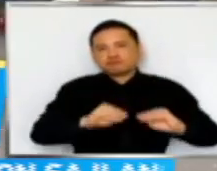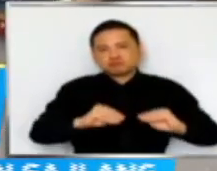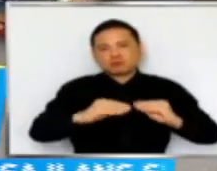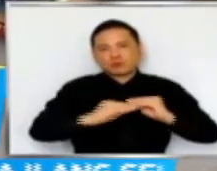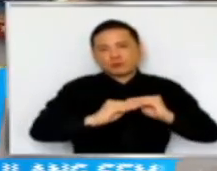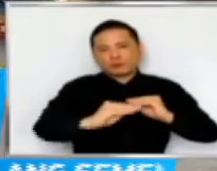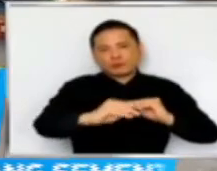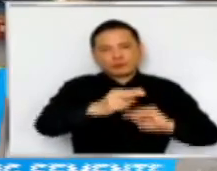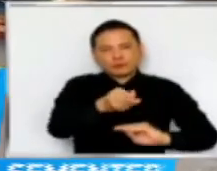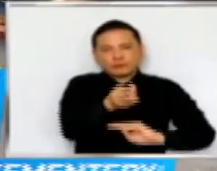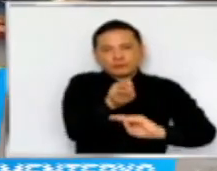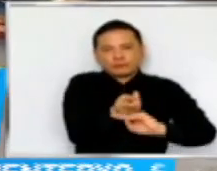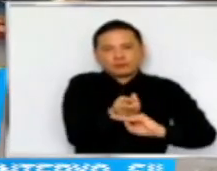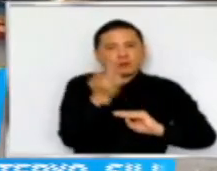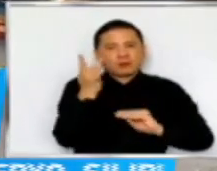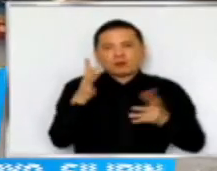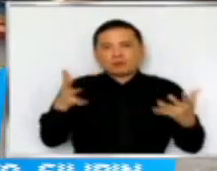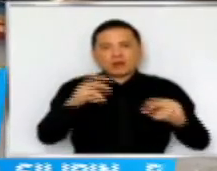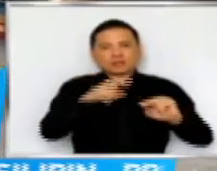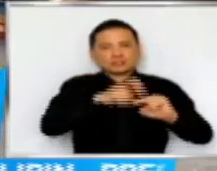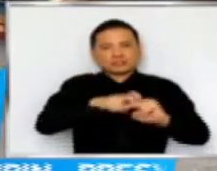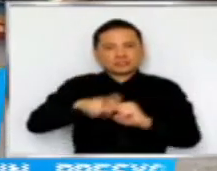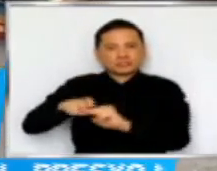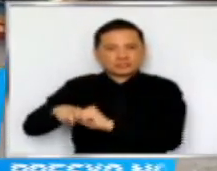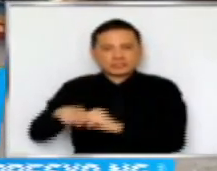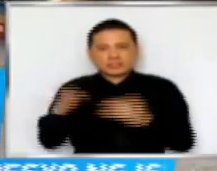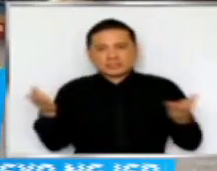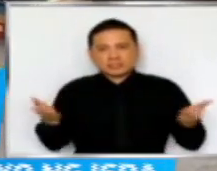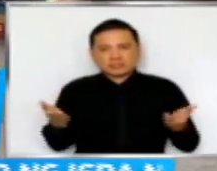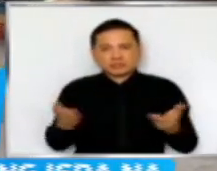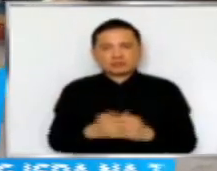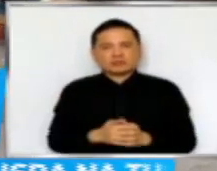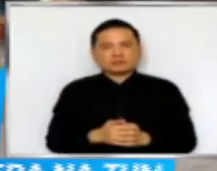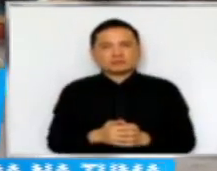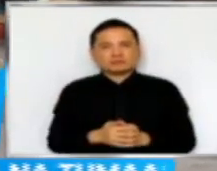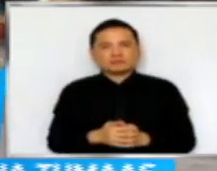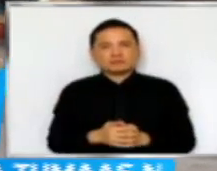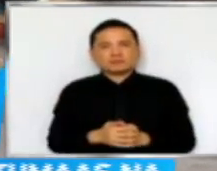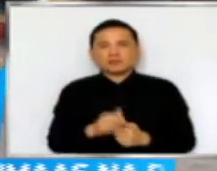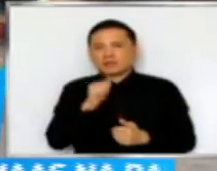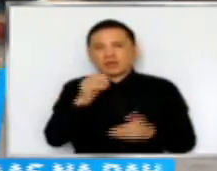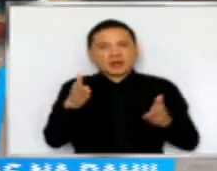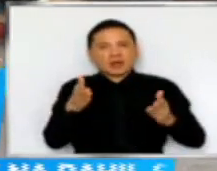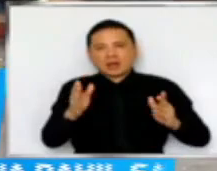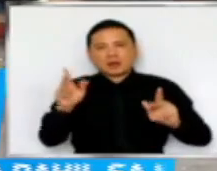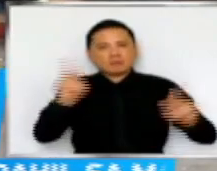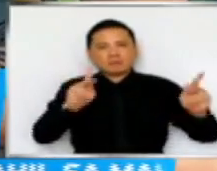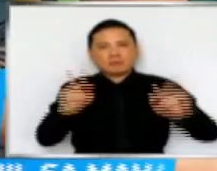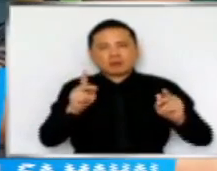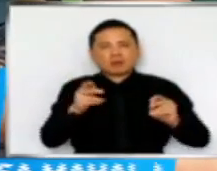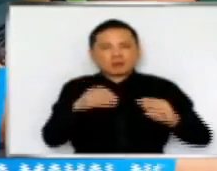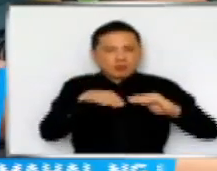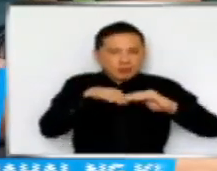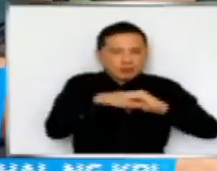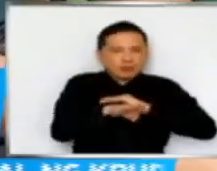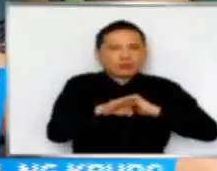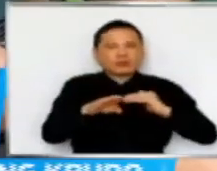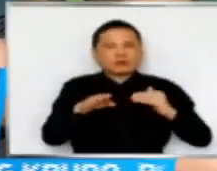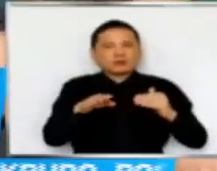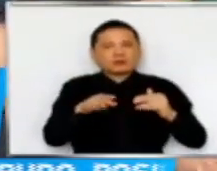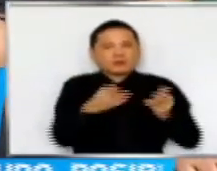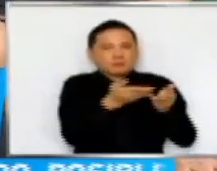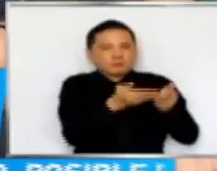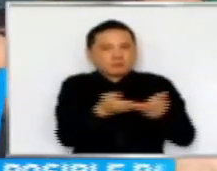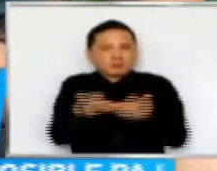namang mauupuan sa labas ng gate ng terminal. Hindi pa kasi pinapapasok ang mga pasahero sa terminal mula